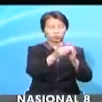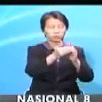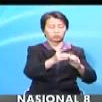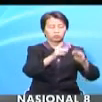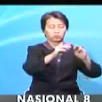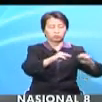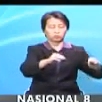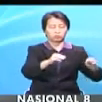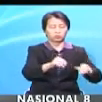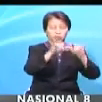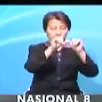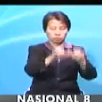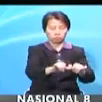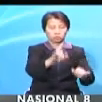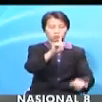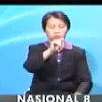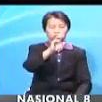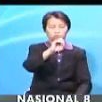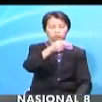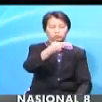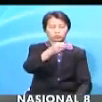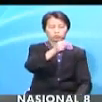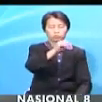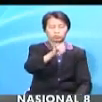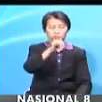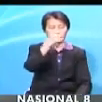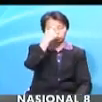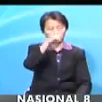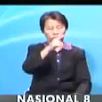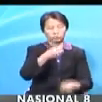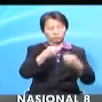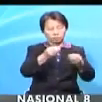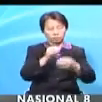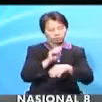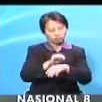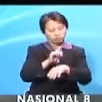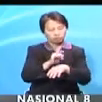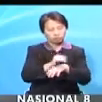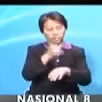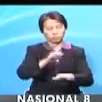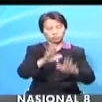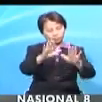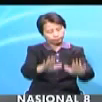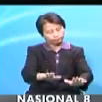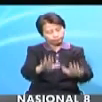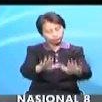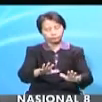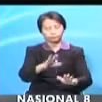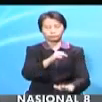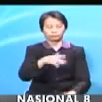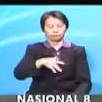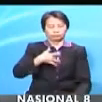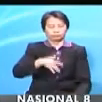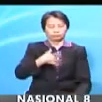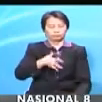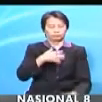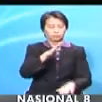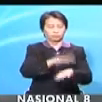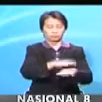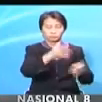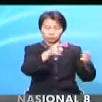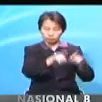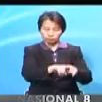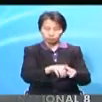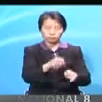tinggal di tokoi untuk memberikan Hikmat konseling bagi meredakan suasana dan perasaan atas peristiwa yang berlaku